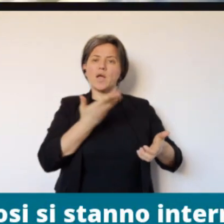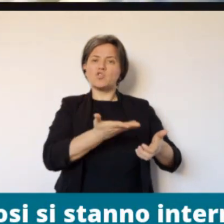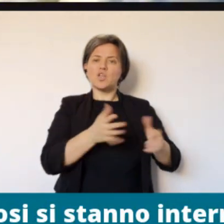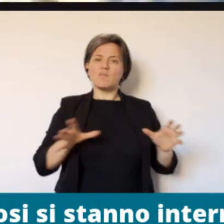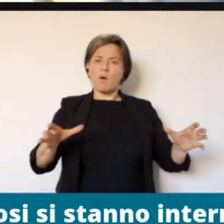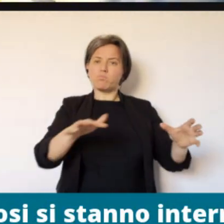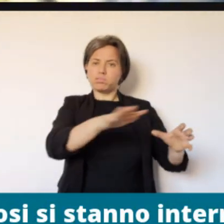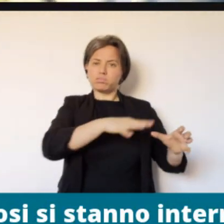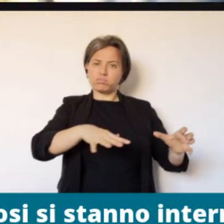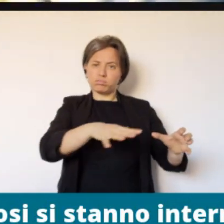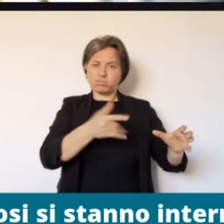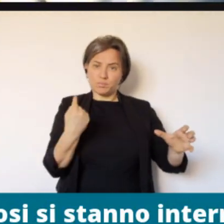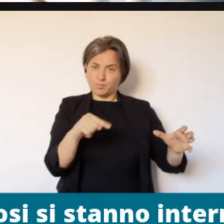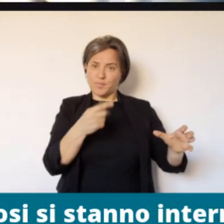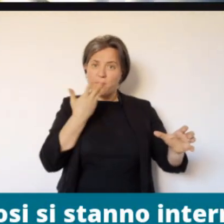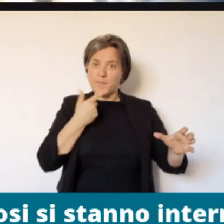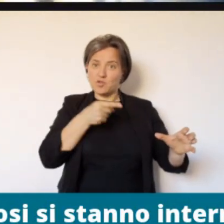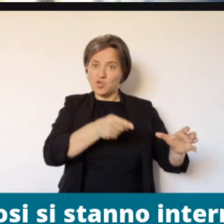noi piaceva.